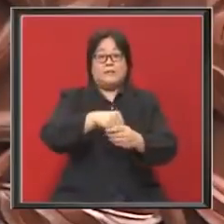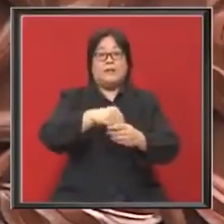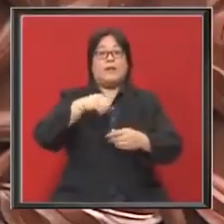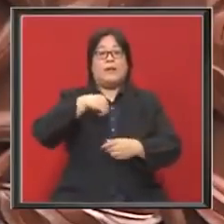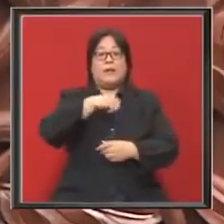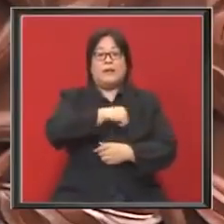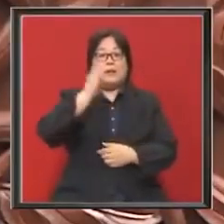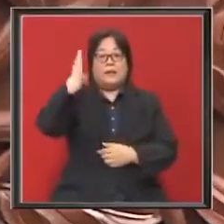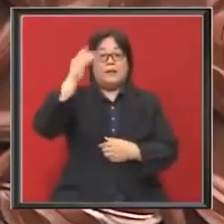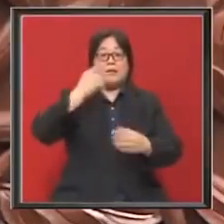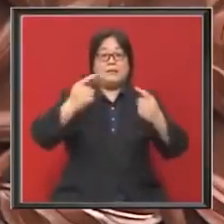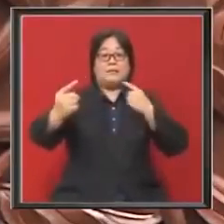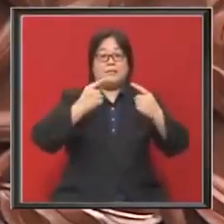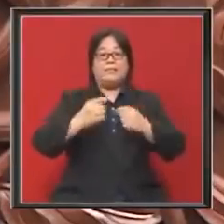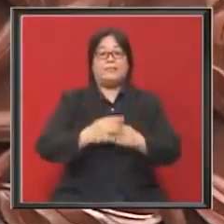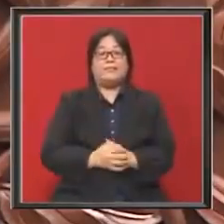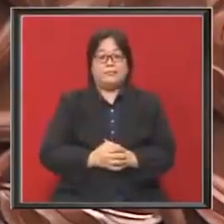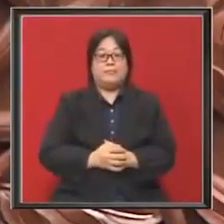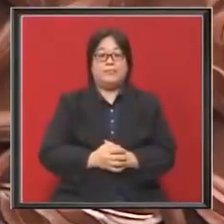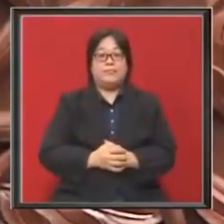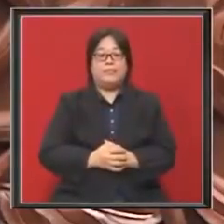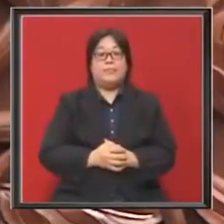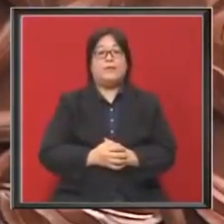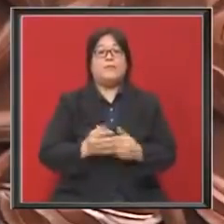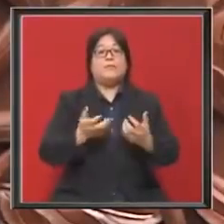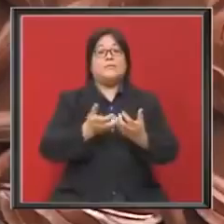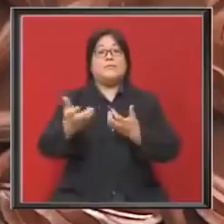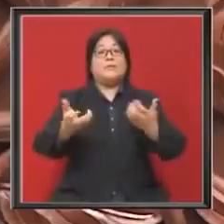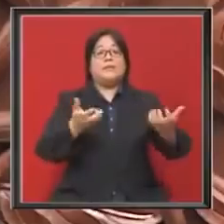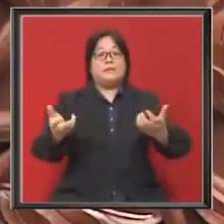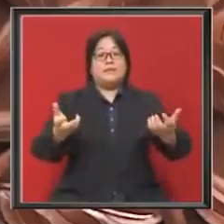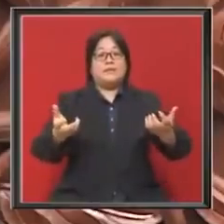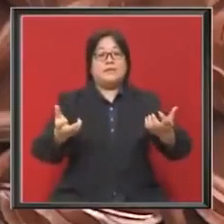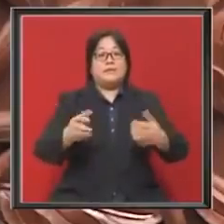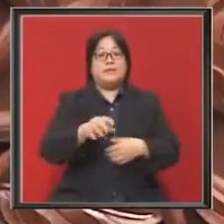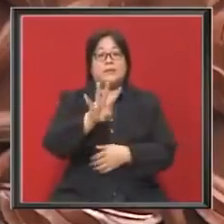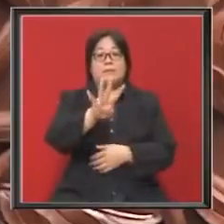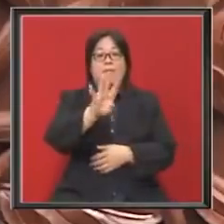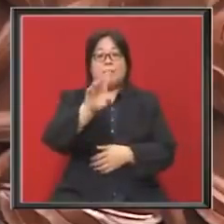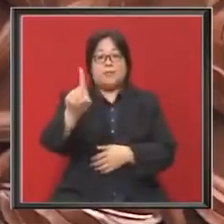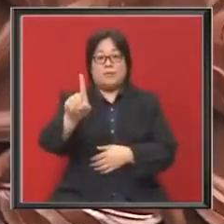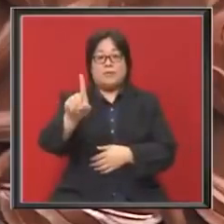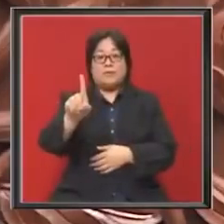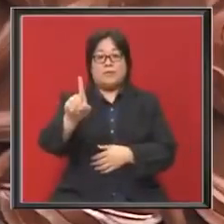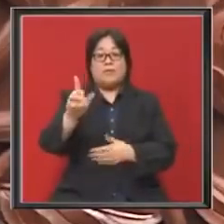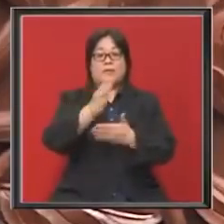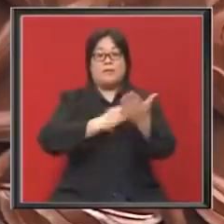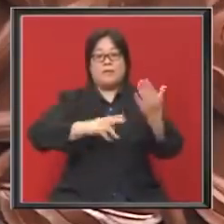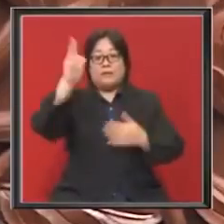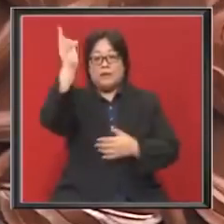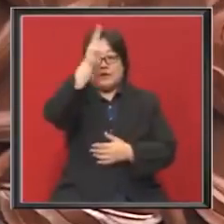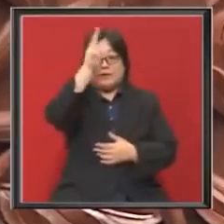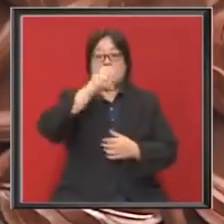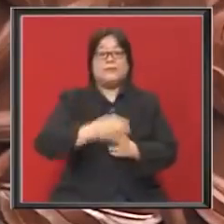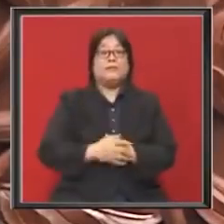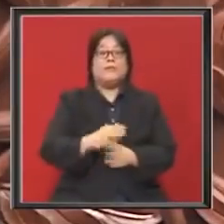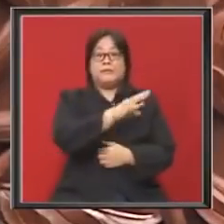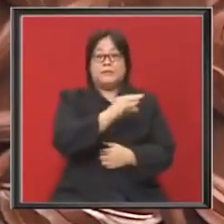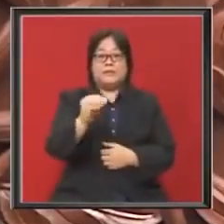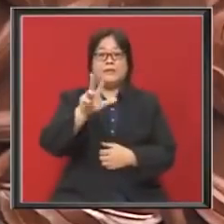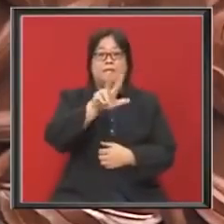ahli yang akan berbahas dengan pecahan pembahagian 41 pihak kerajaan